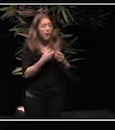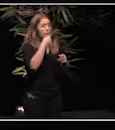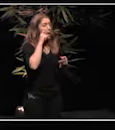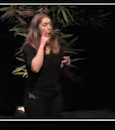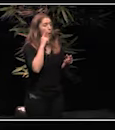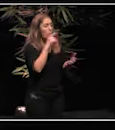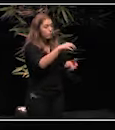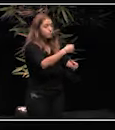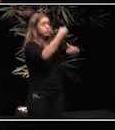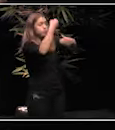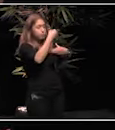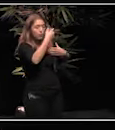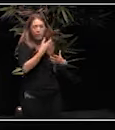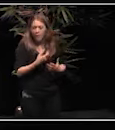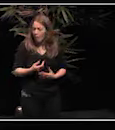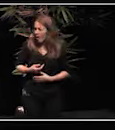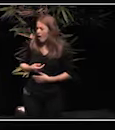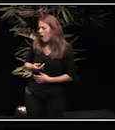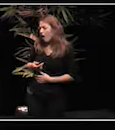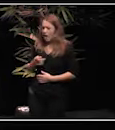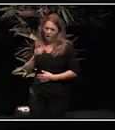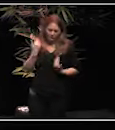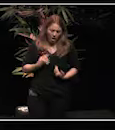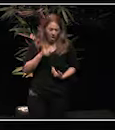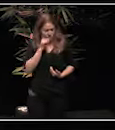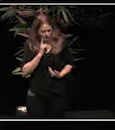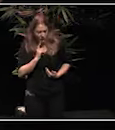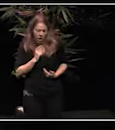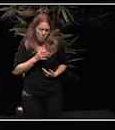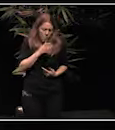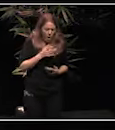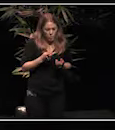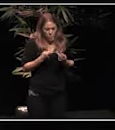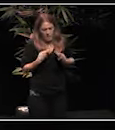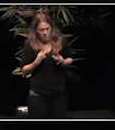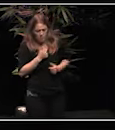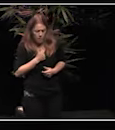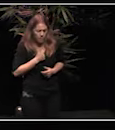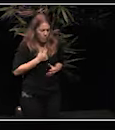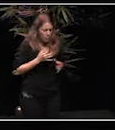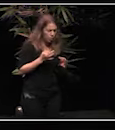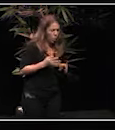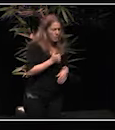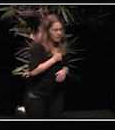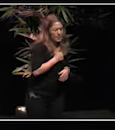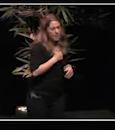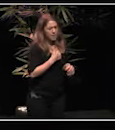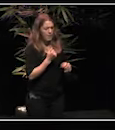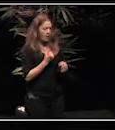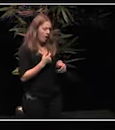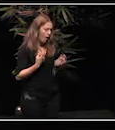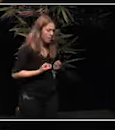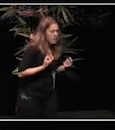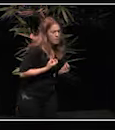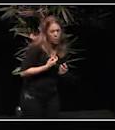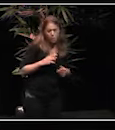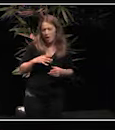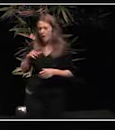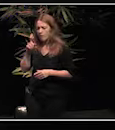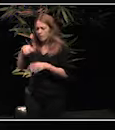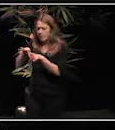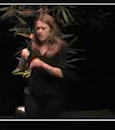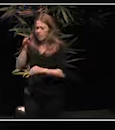transmis, la femme, en fait, elle ne s'autorise pas encore suffisamment à se prendre du temps pour soi. Elle a une charge familiale qui reste... Ça peut paraître du cliché,